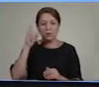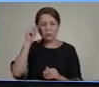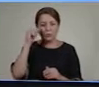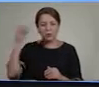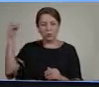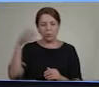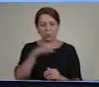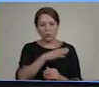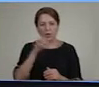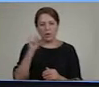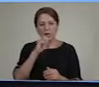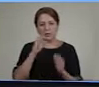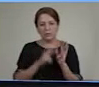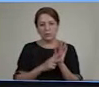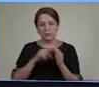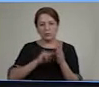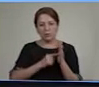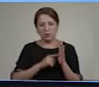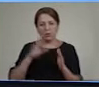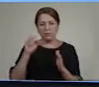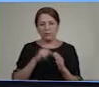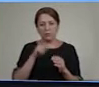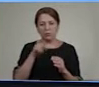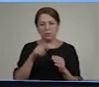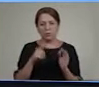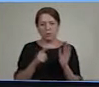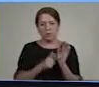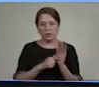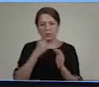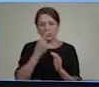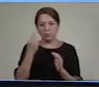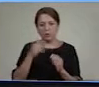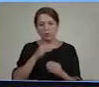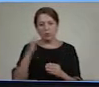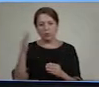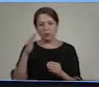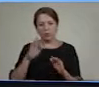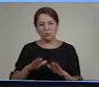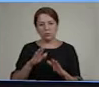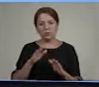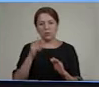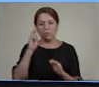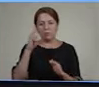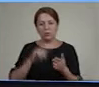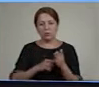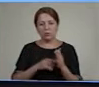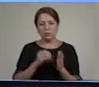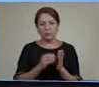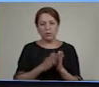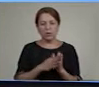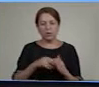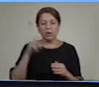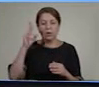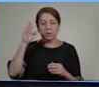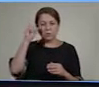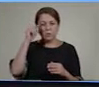nurida A8 nuqtani va undan 7 birlik o'ngda joylashgan B nuqtani belgilang. Sonlar